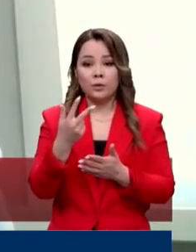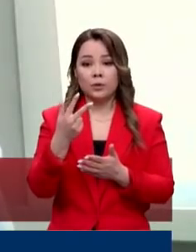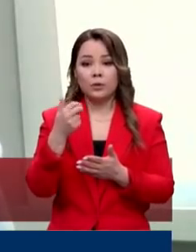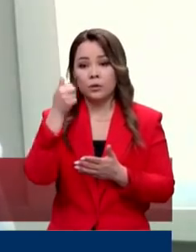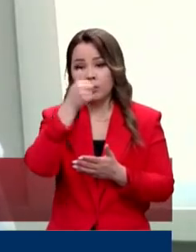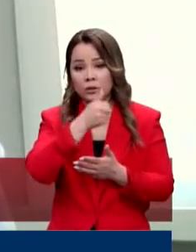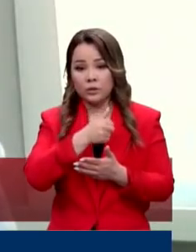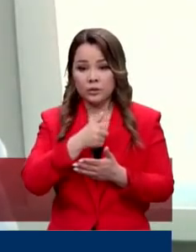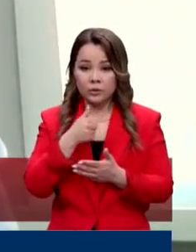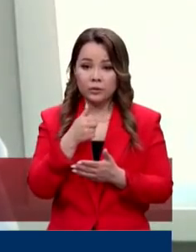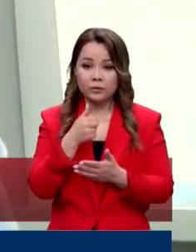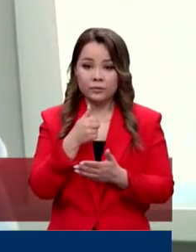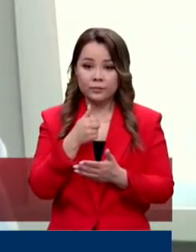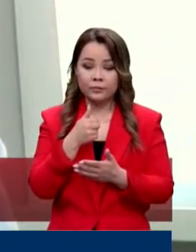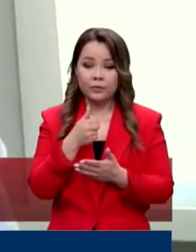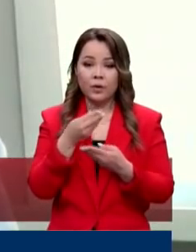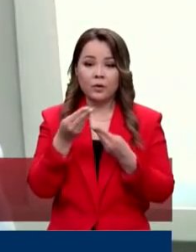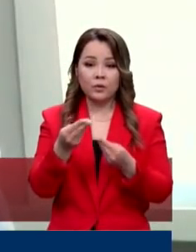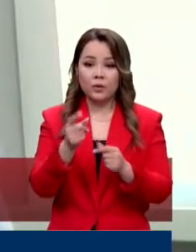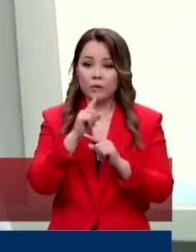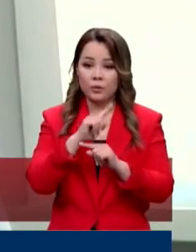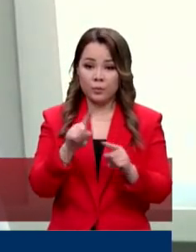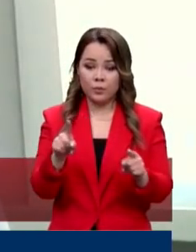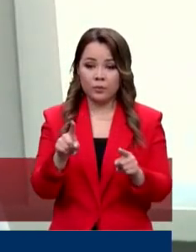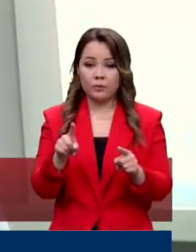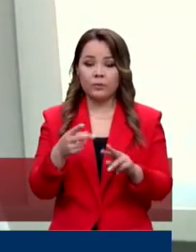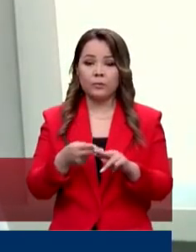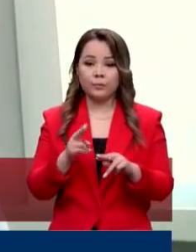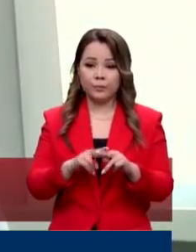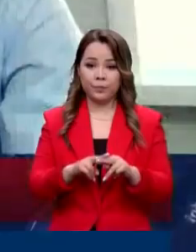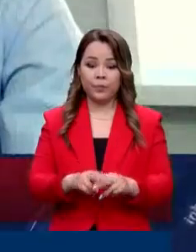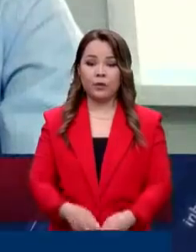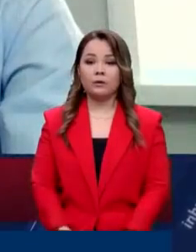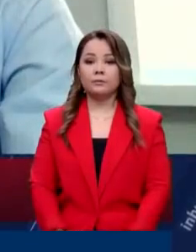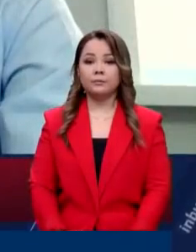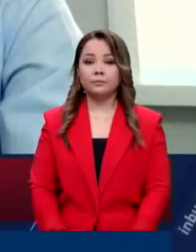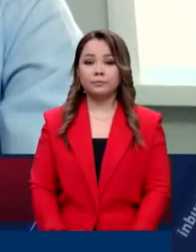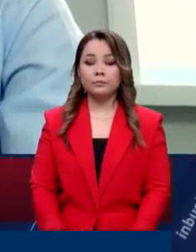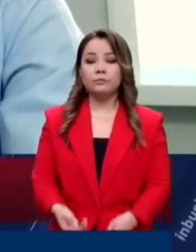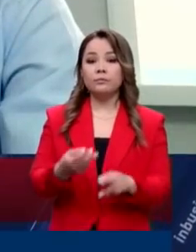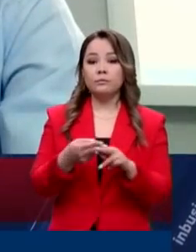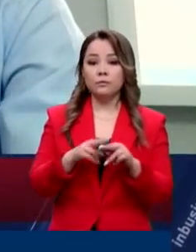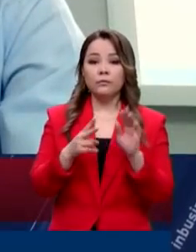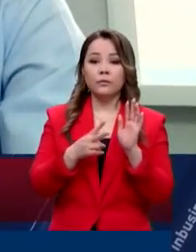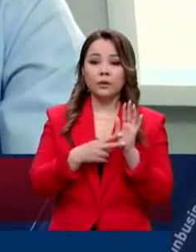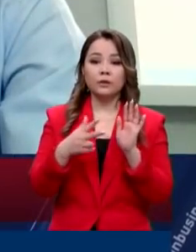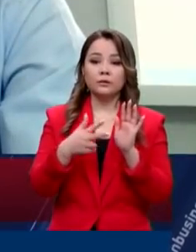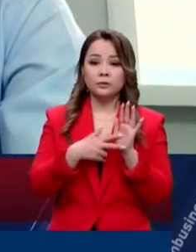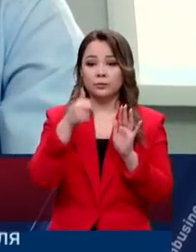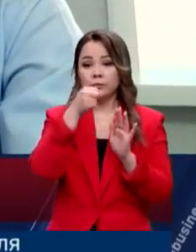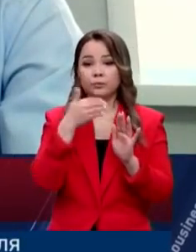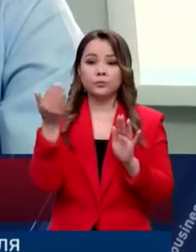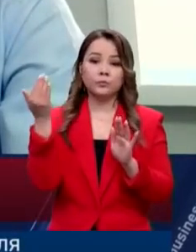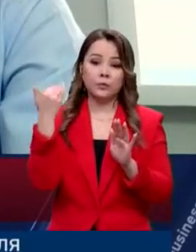сол әсер етпейді, болмайды ол. Иә, өте жақсы мәселені қозғап кеттіңіз. Осыдан 7-8 жыл бұрын ұлттық банк